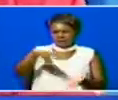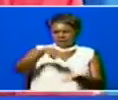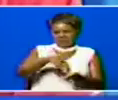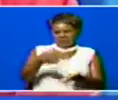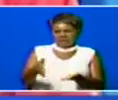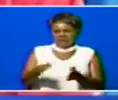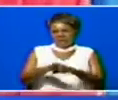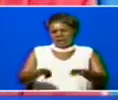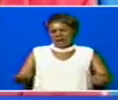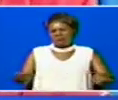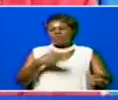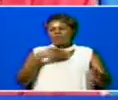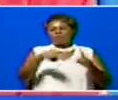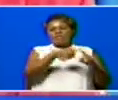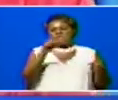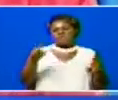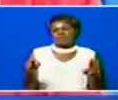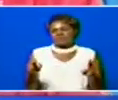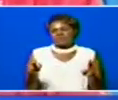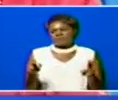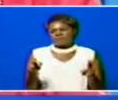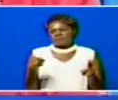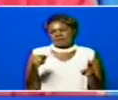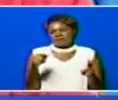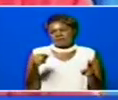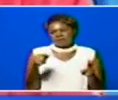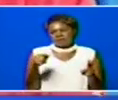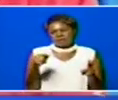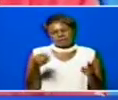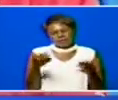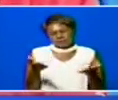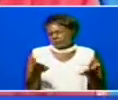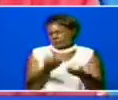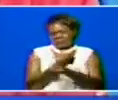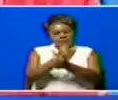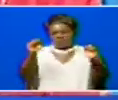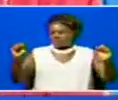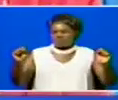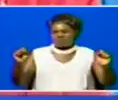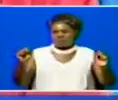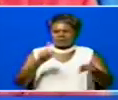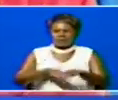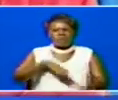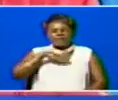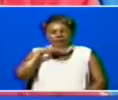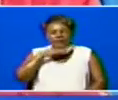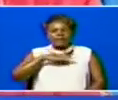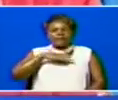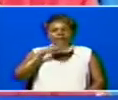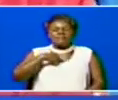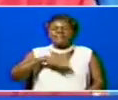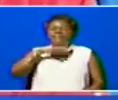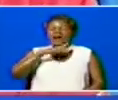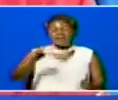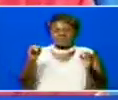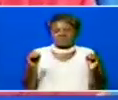pale juu ya shamba wanataka kukuua. So katika ile hali nilipeana maisha yangu kwa Yesu. Nikaona wakati walikuwa nakufa one by one, mimi nilisema